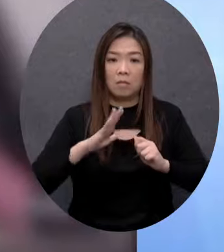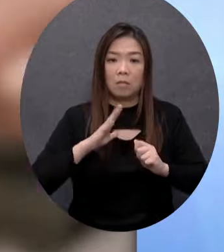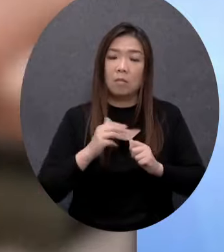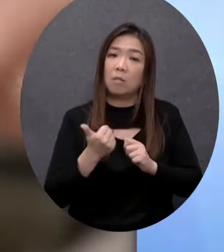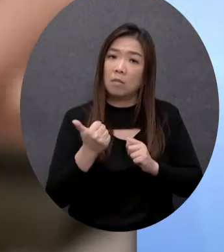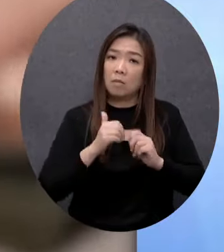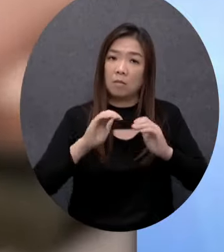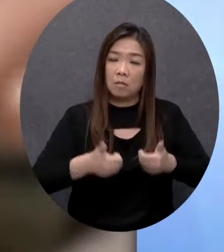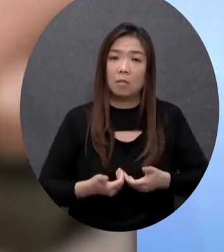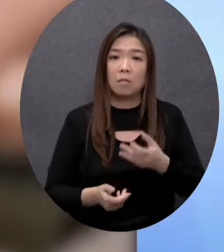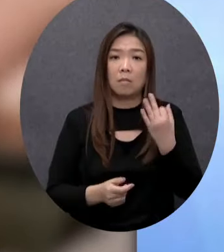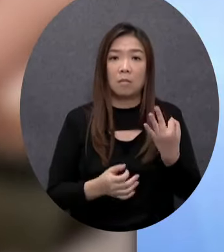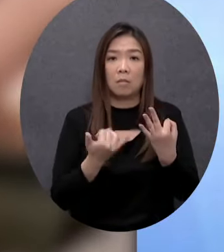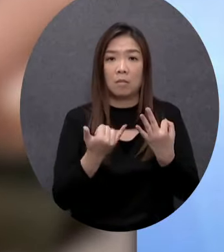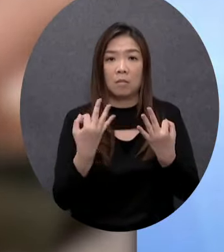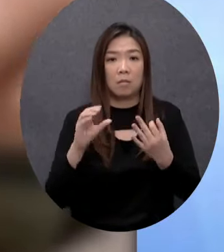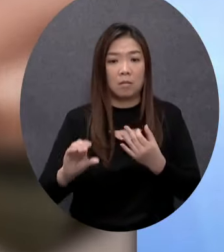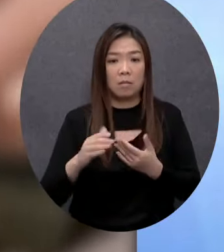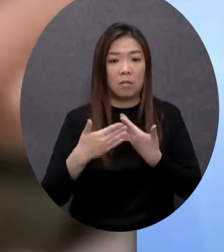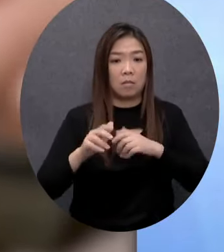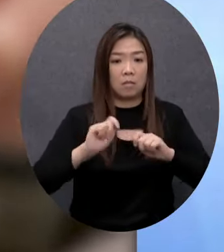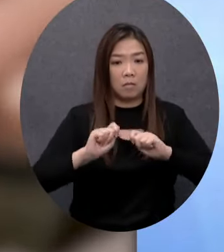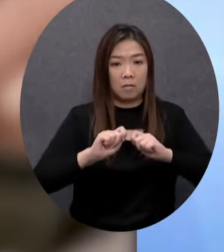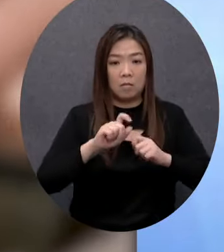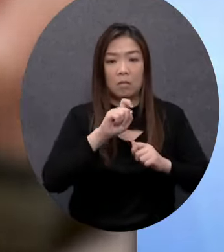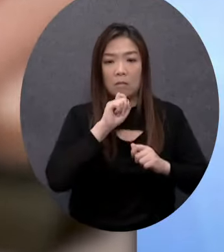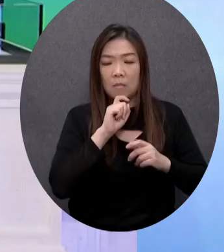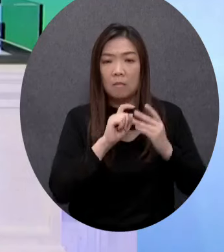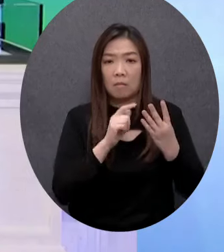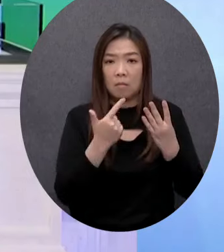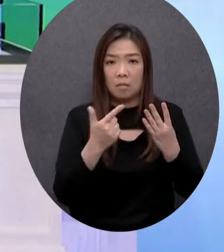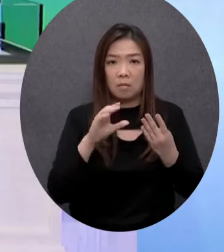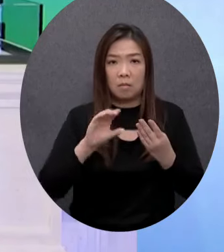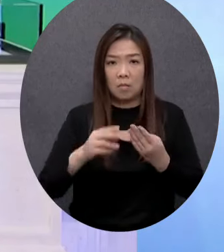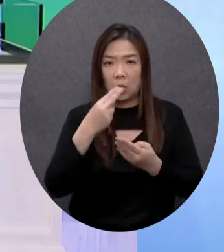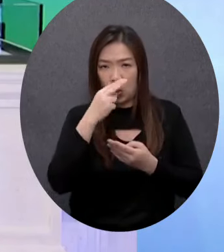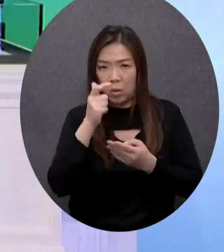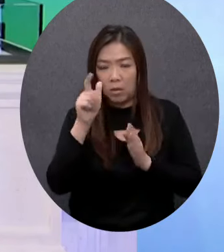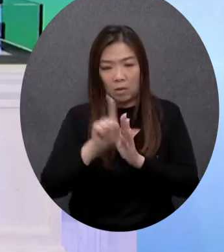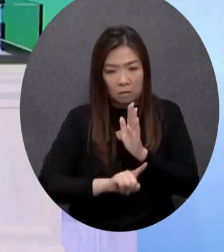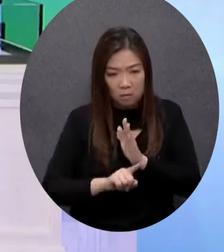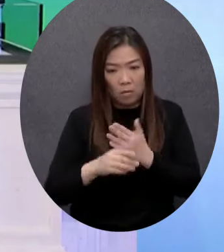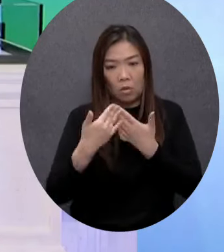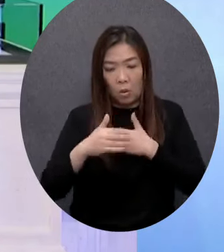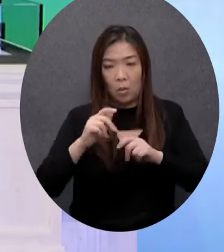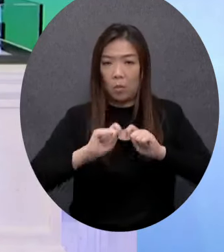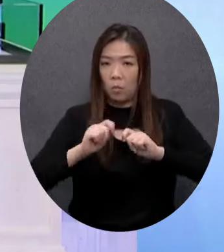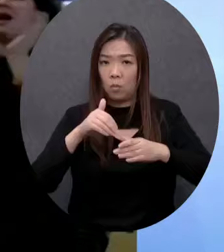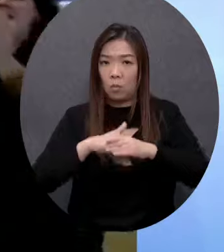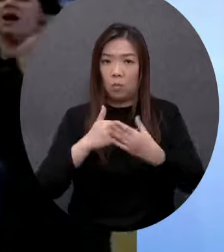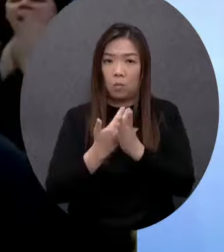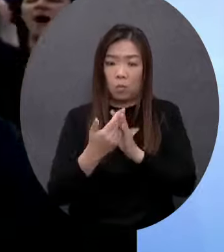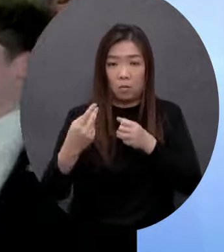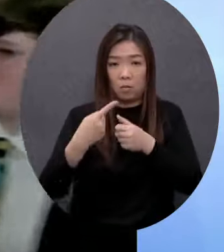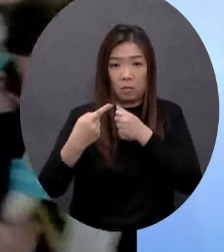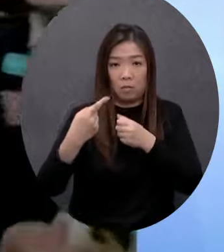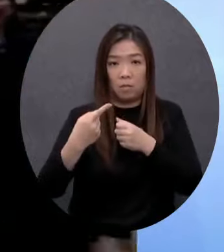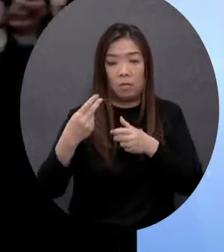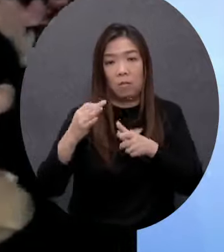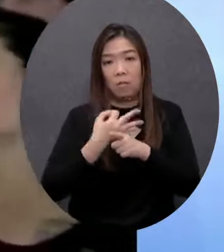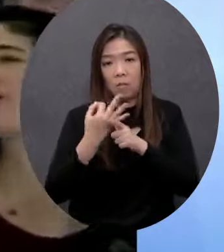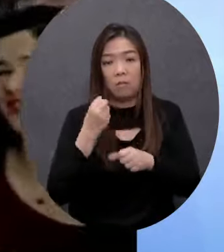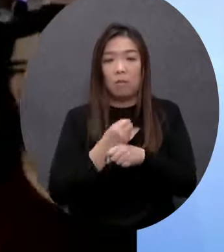益。外汇方面就录得48亿的估值下调。金管局话，外围股市首季做好，港股下跌，但